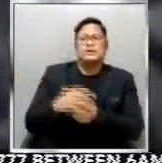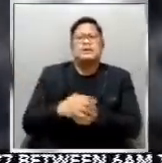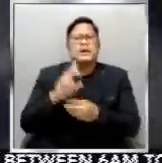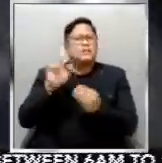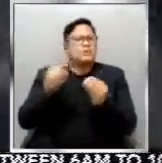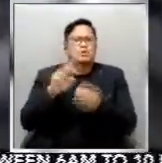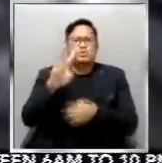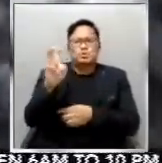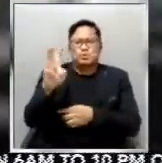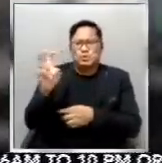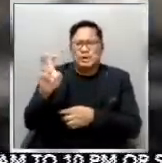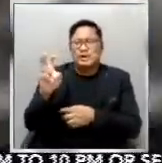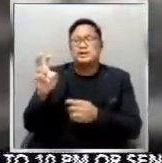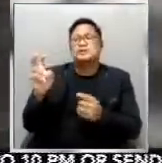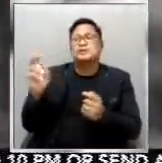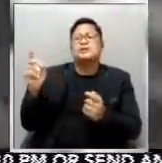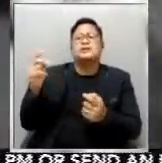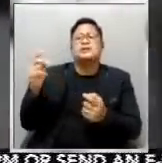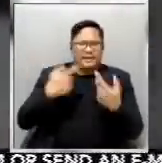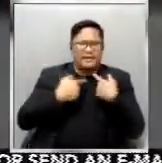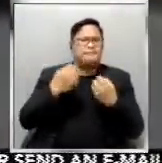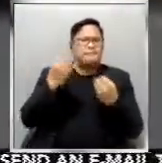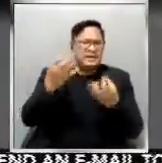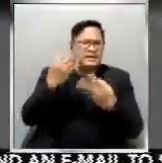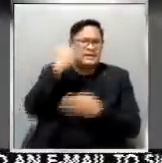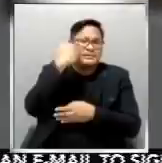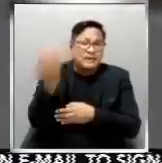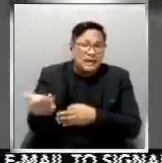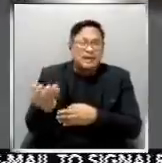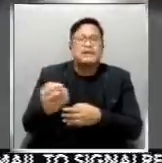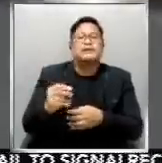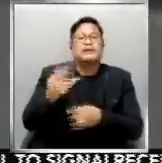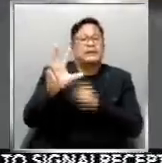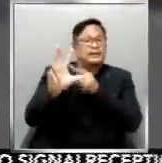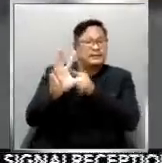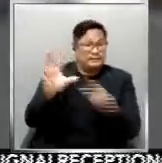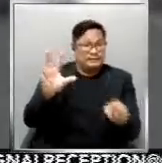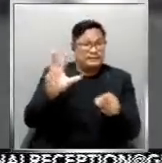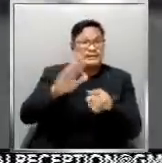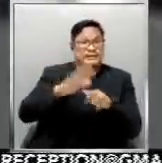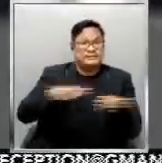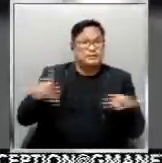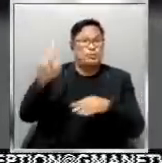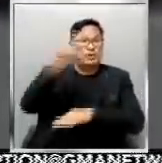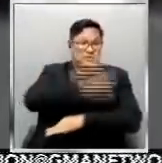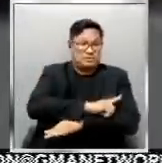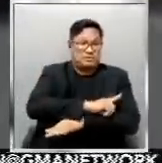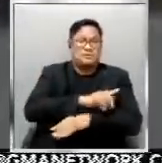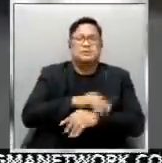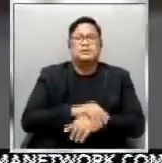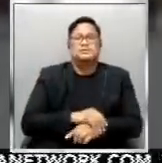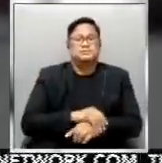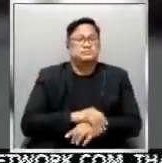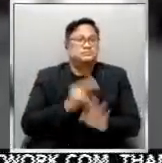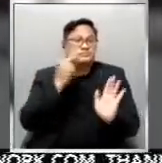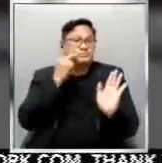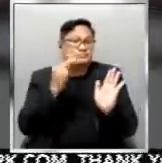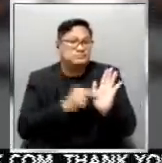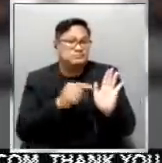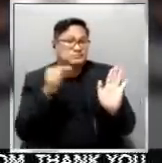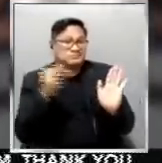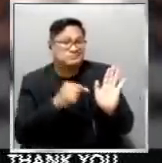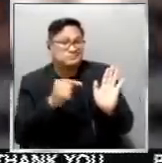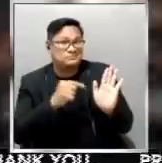1,226 children died, or at least 3 children a day. And take note, this number